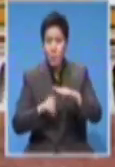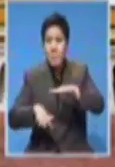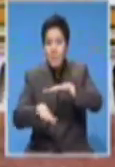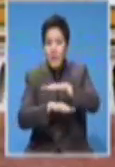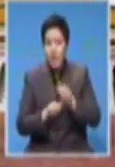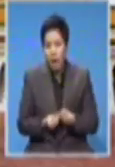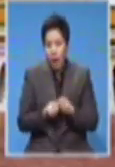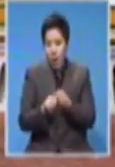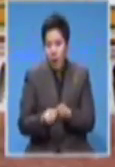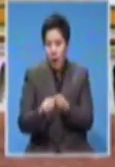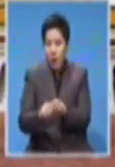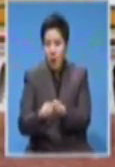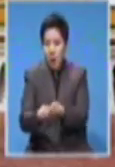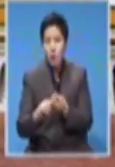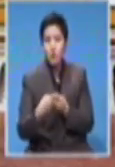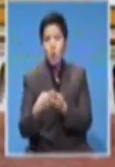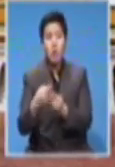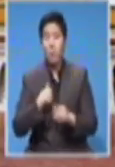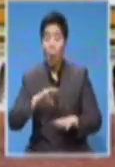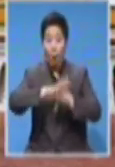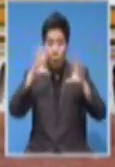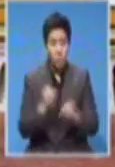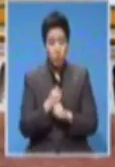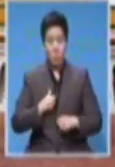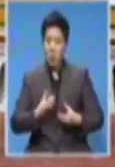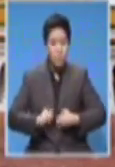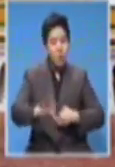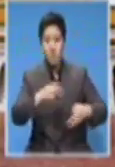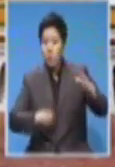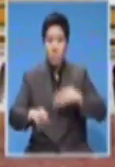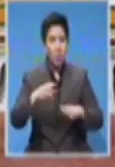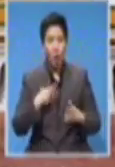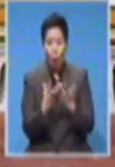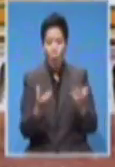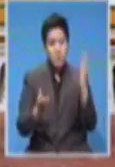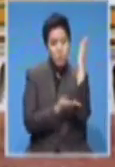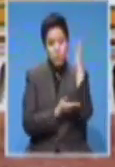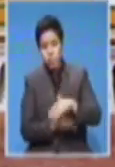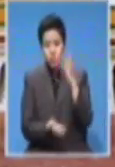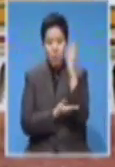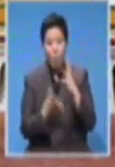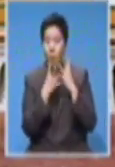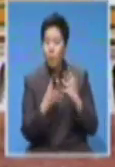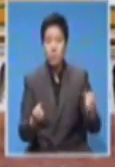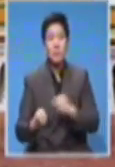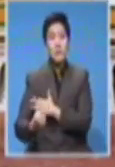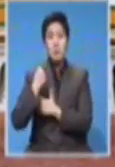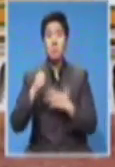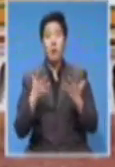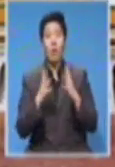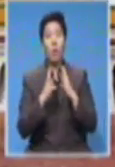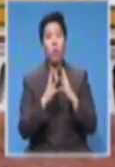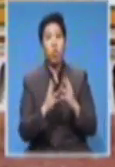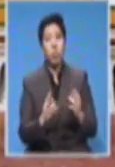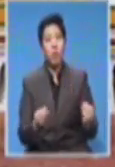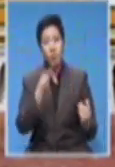ให้เขาตรงนั้นด้วยนะไม่ใช่วันนี้เราใช้ทุกอย่างทิ้งเปลืองทรัพยากรก็หมดไปนะครับความเข้มแข็งก็ไม่มีวันหน้